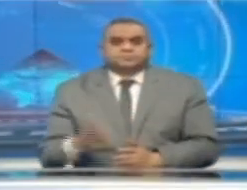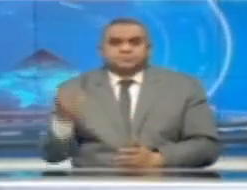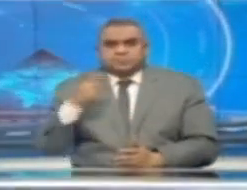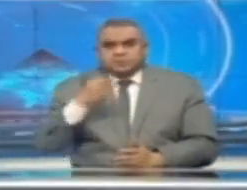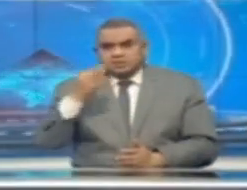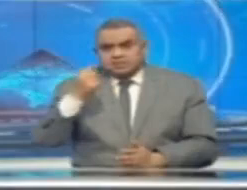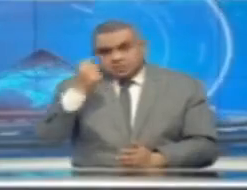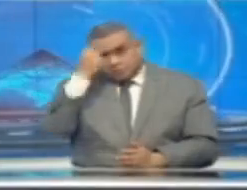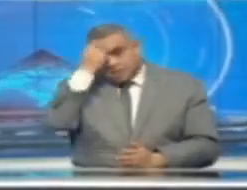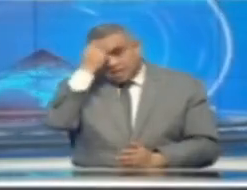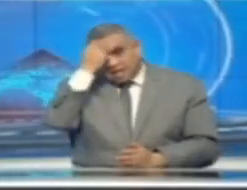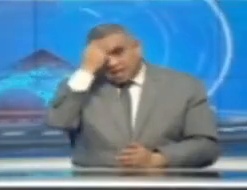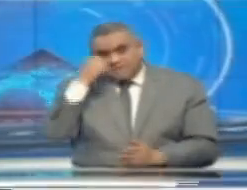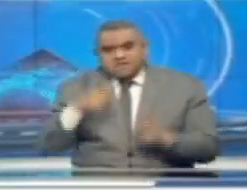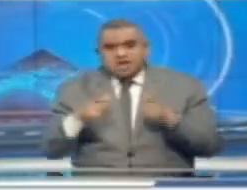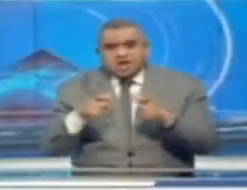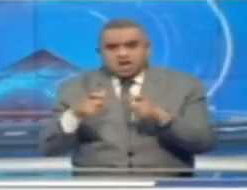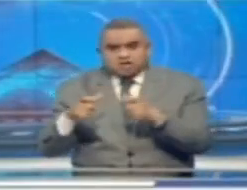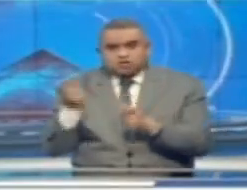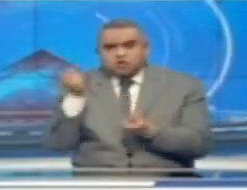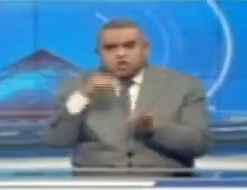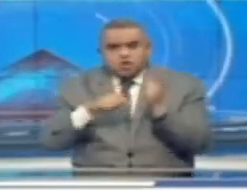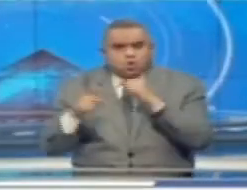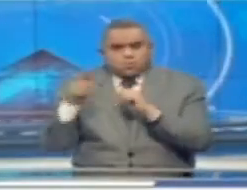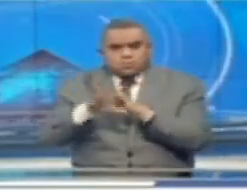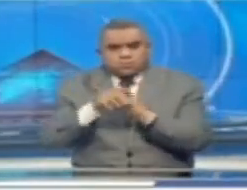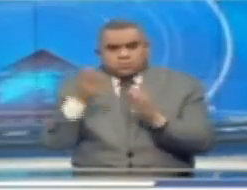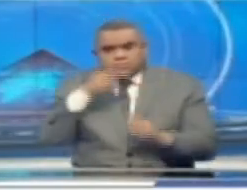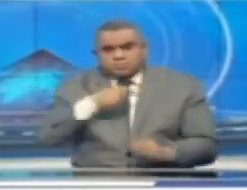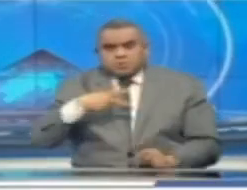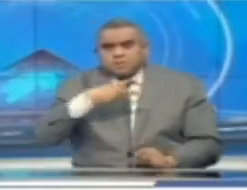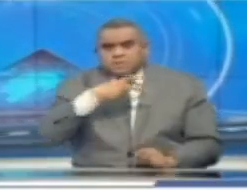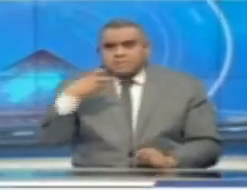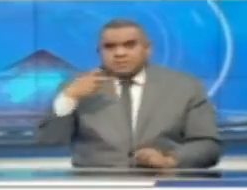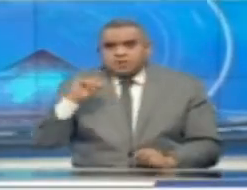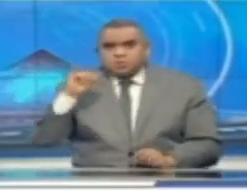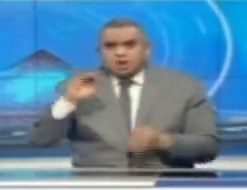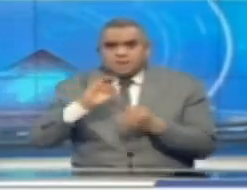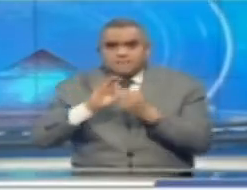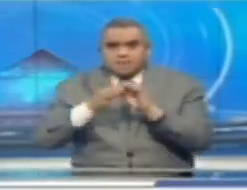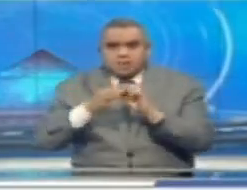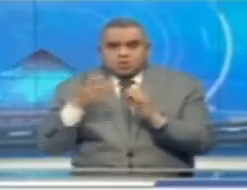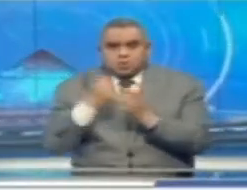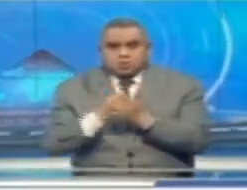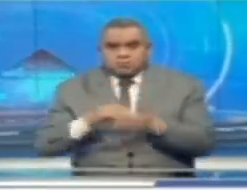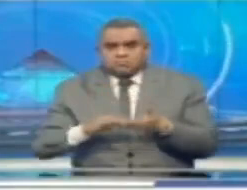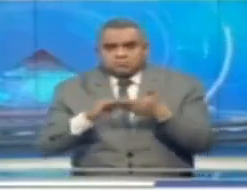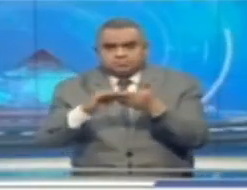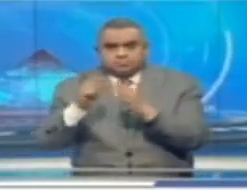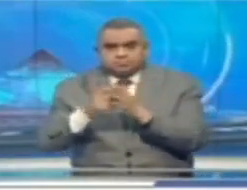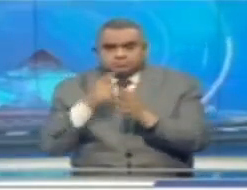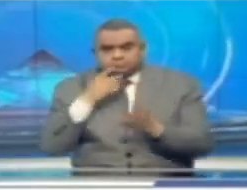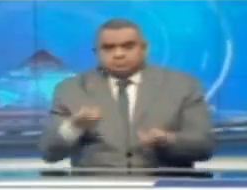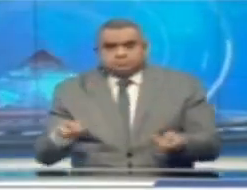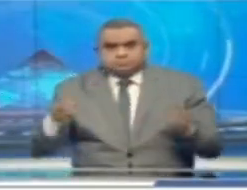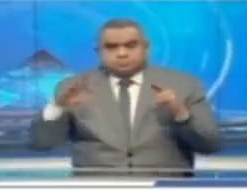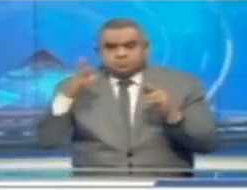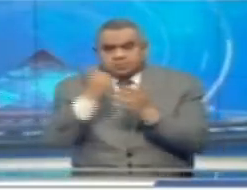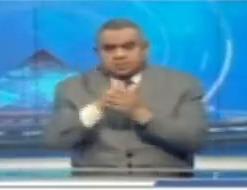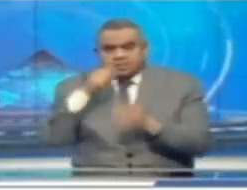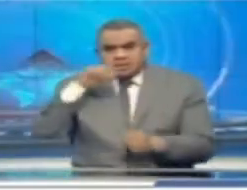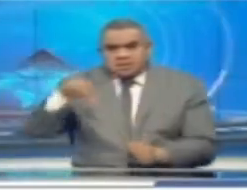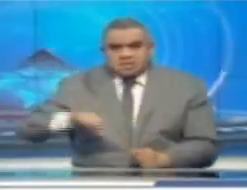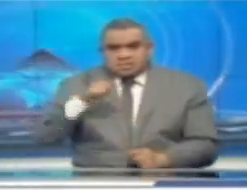فال30,000 مخبز ينتجون يوميا ما يزيد عن 250 مليون رغيف خبز مدعم، طورت لهم التموين ما يزيد